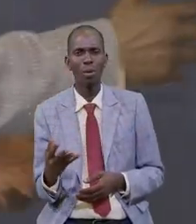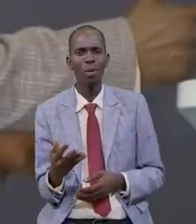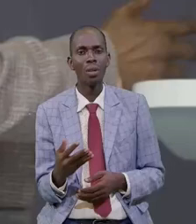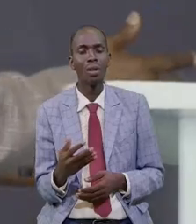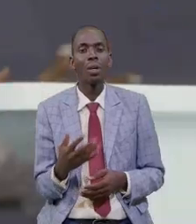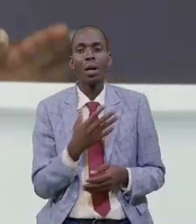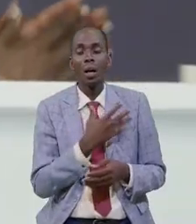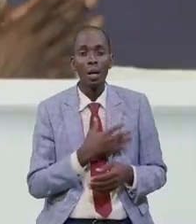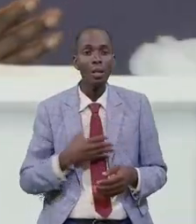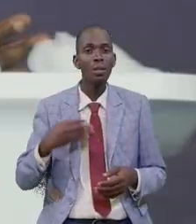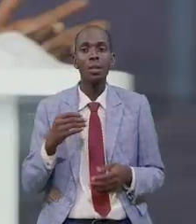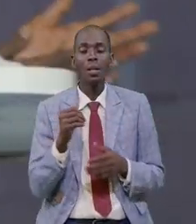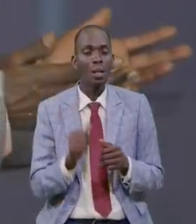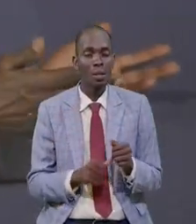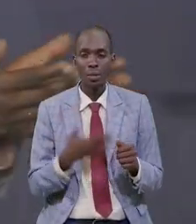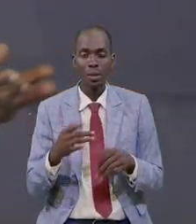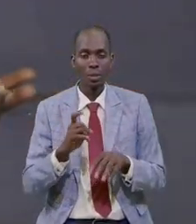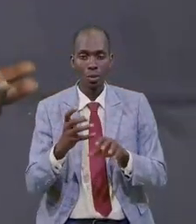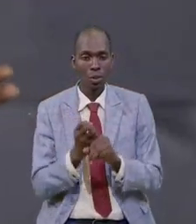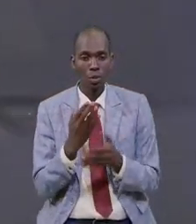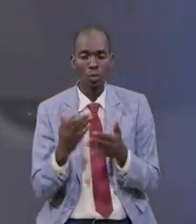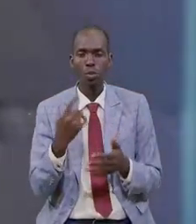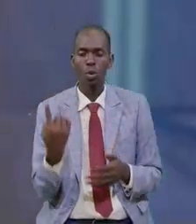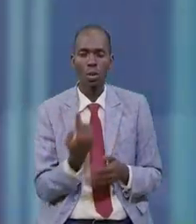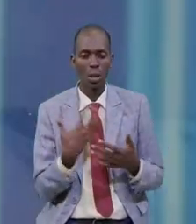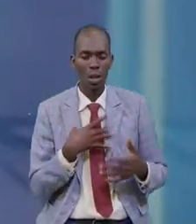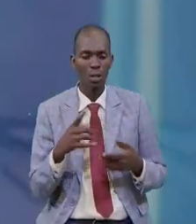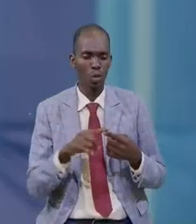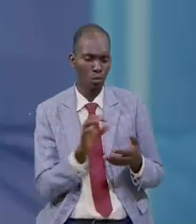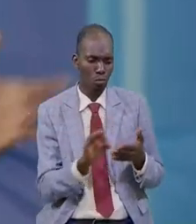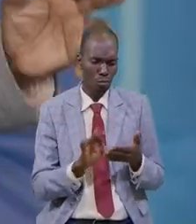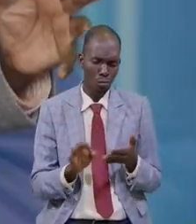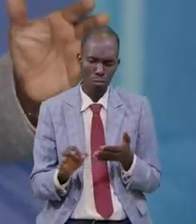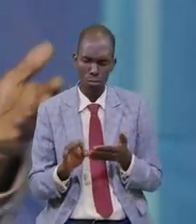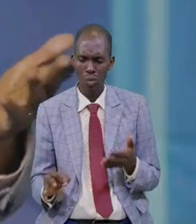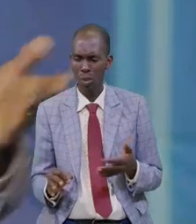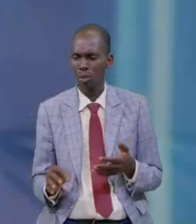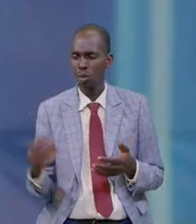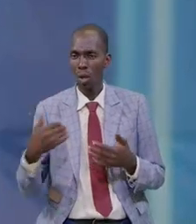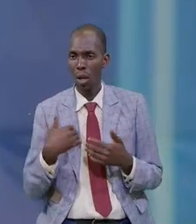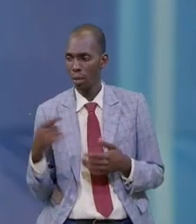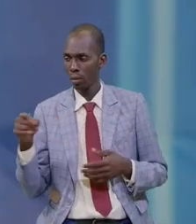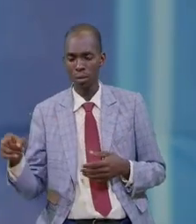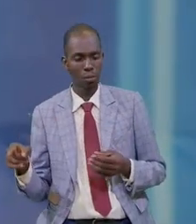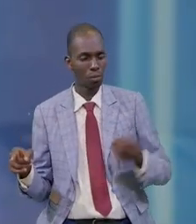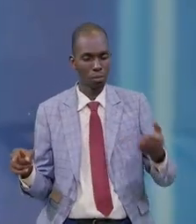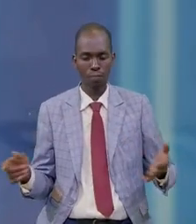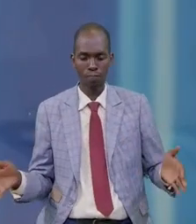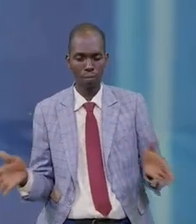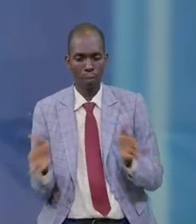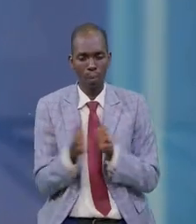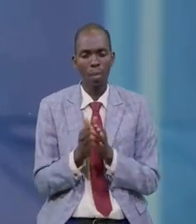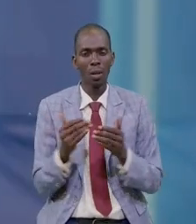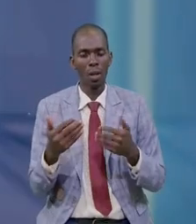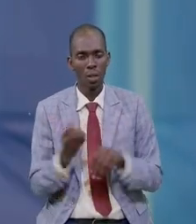si dans ta vie tu aimes ajouter des choses même des choses qui ne sont pas similaires tu ajoutes ceci plus ceci plus c là